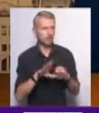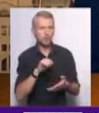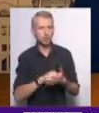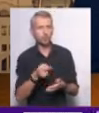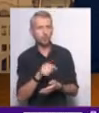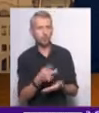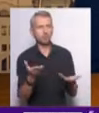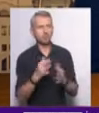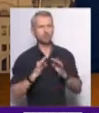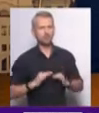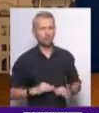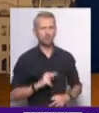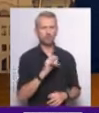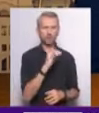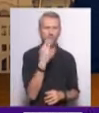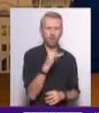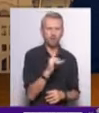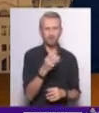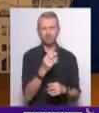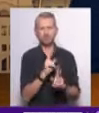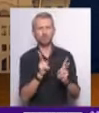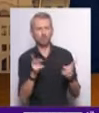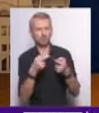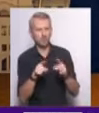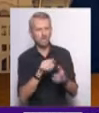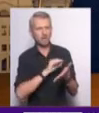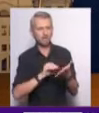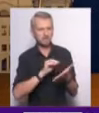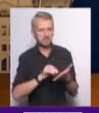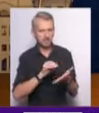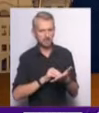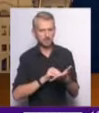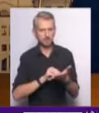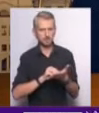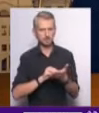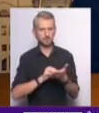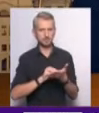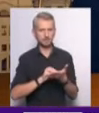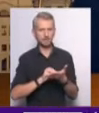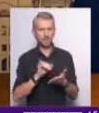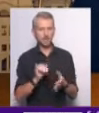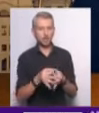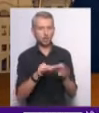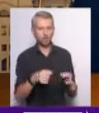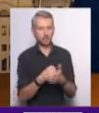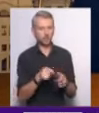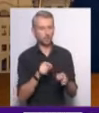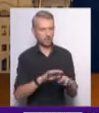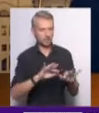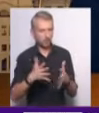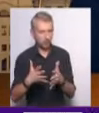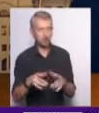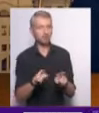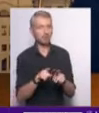які там чиновники, Черновецького чи не Черновецького, виписали, скажімо так, і допустили до цієї ситуації, все